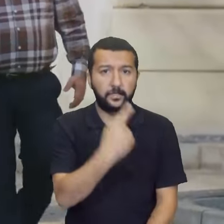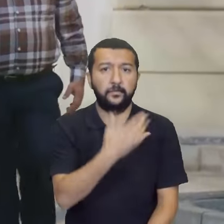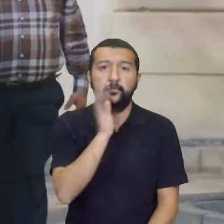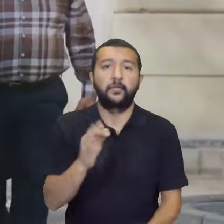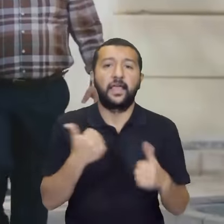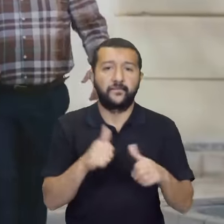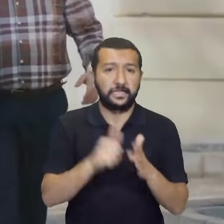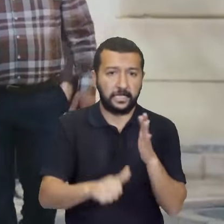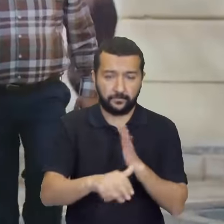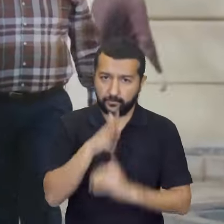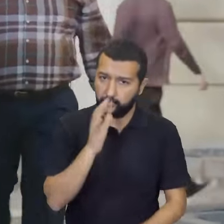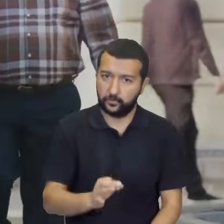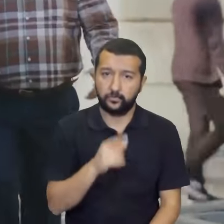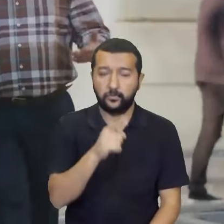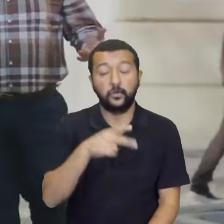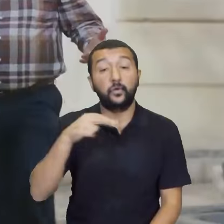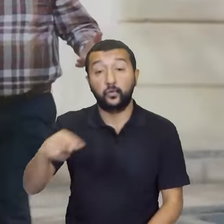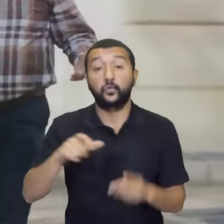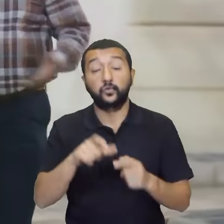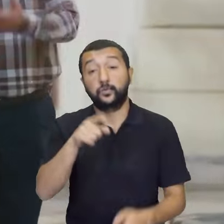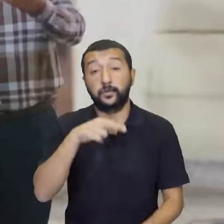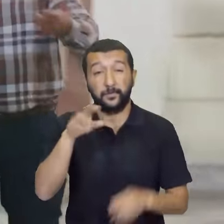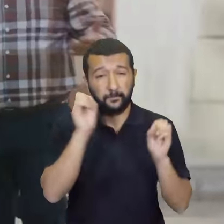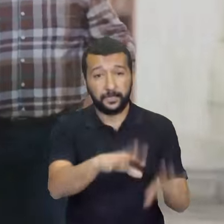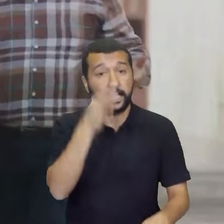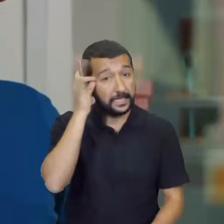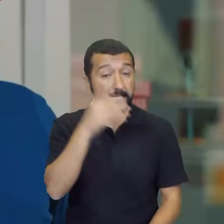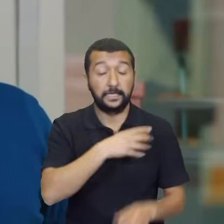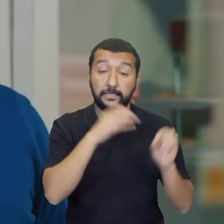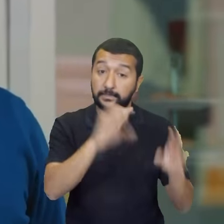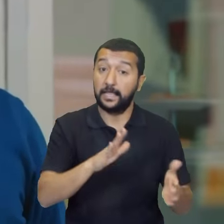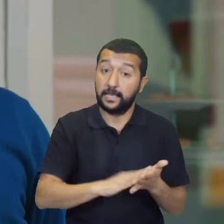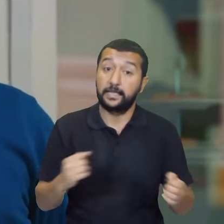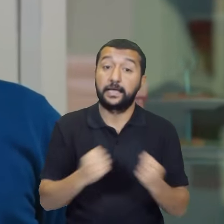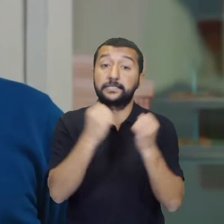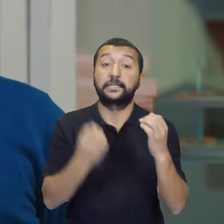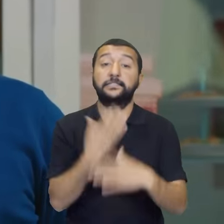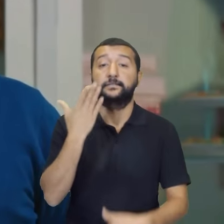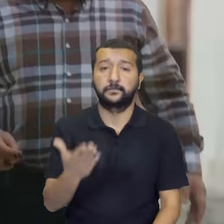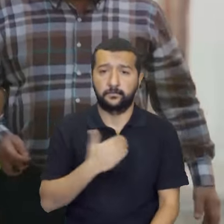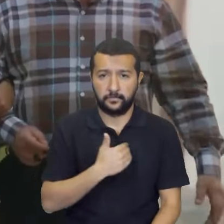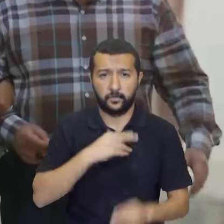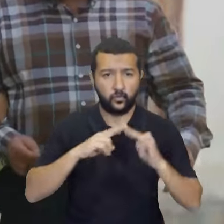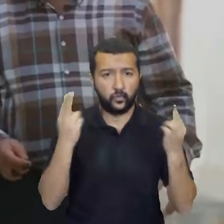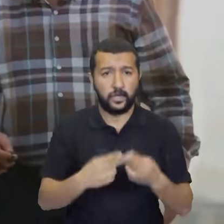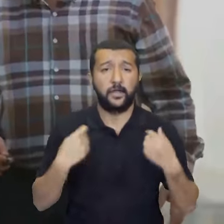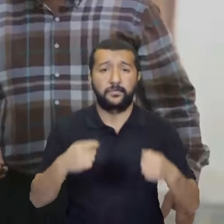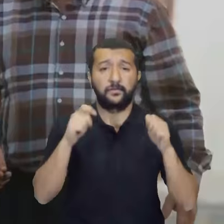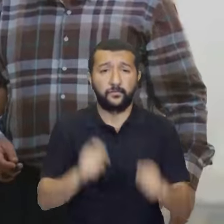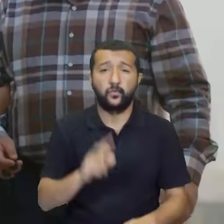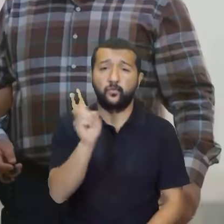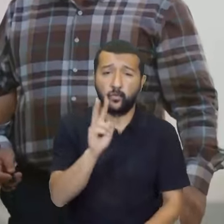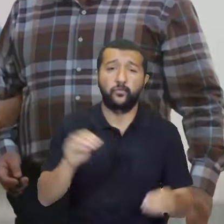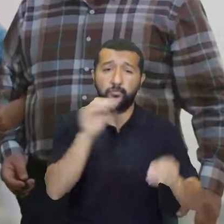bilmiyorum evlilik tarihini. Yürü Şükriye yürü. Bırak bu deliği kendi başına yoksa elimden bir kaza çıkacak. Ya ben dünyanın masrafını yaptım ya.